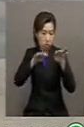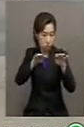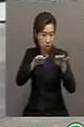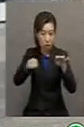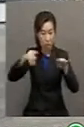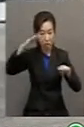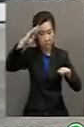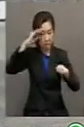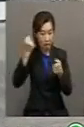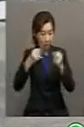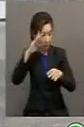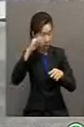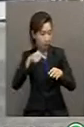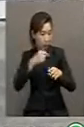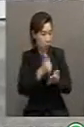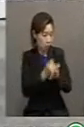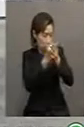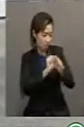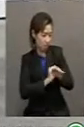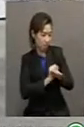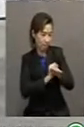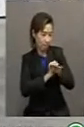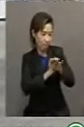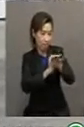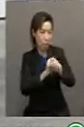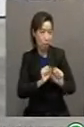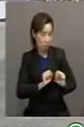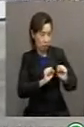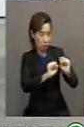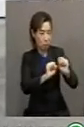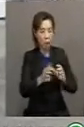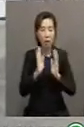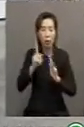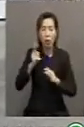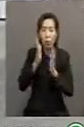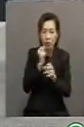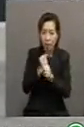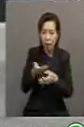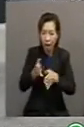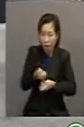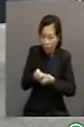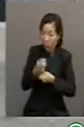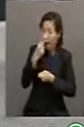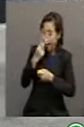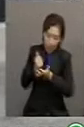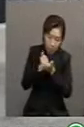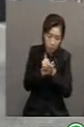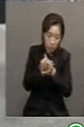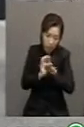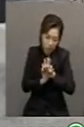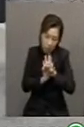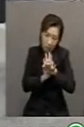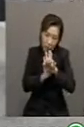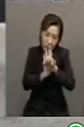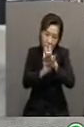าช่วยดันให้ขึ้นไปจากนั้นพนักงานทำความสะอาดแถวนั้นไม่เห็นเหมือนกันก็ช่วยกันดันขึ้นจนคุณลุงสามาร